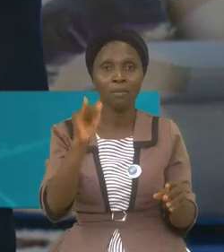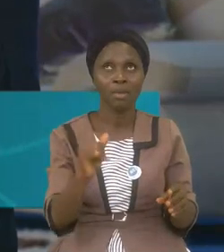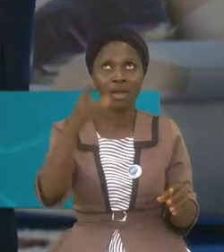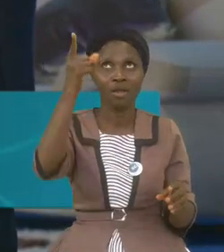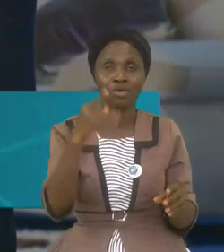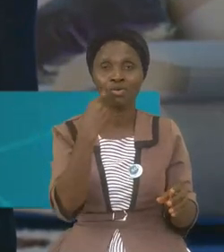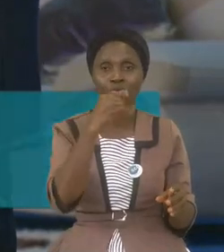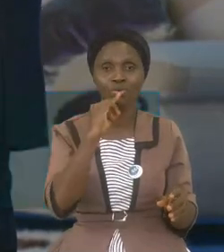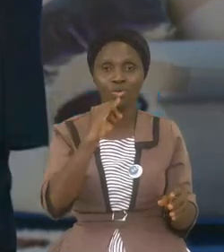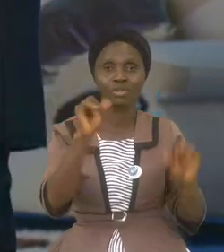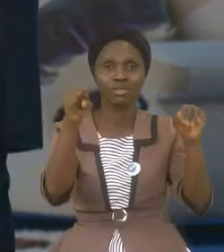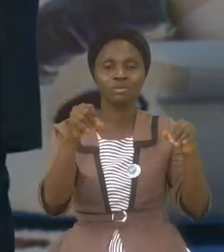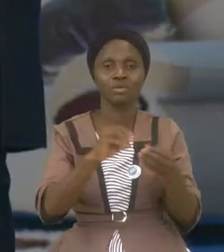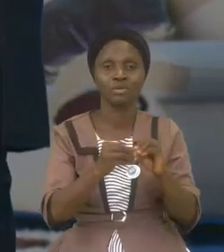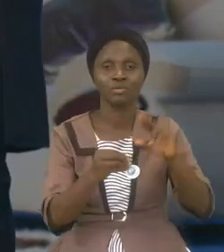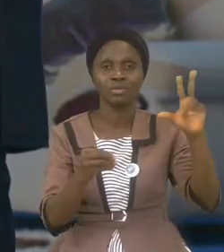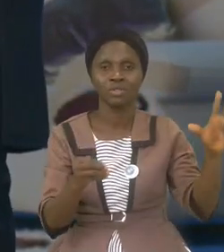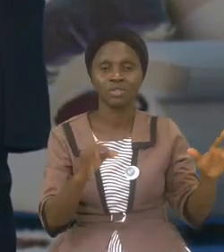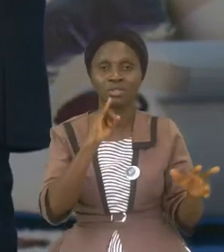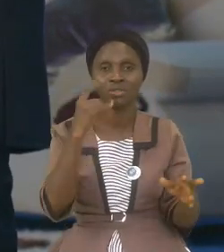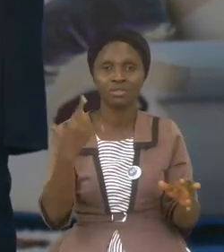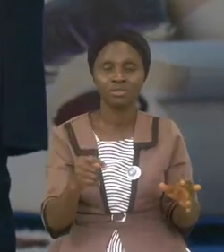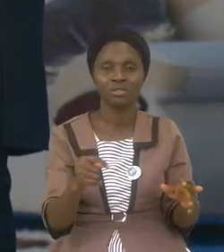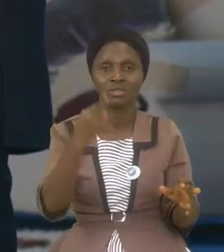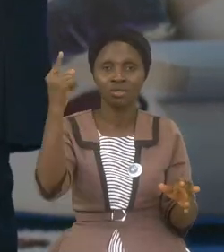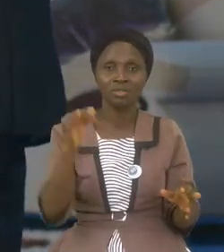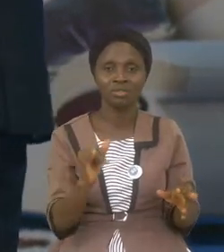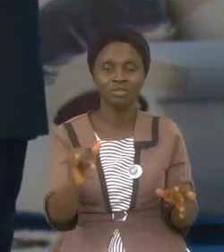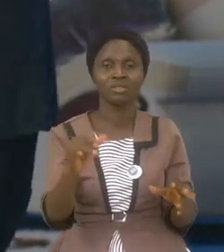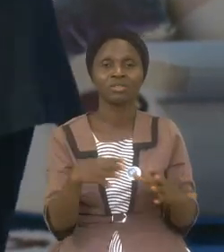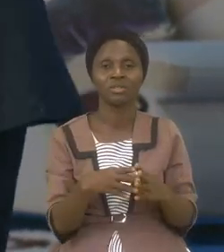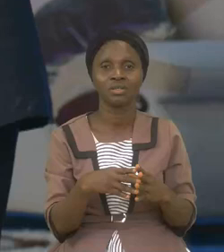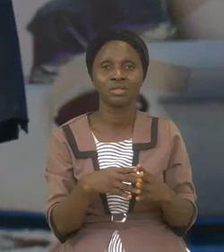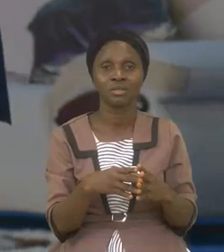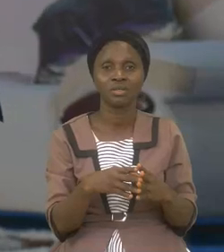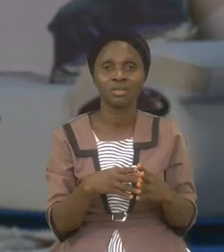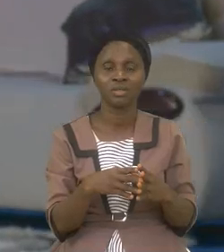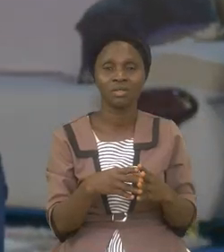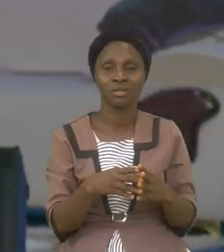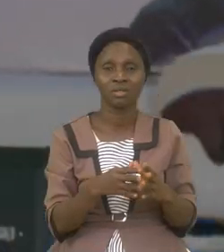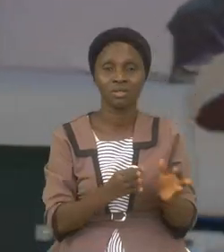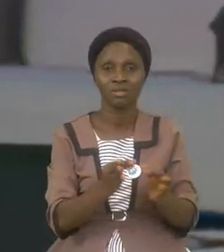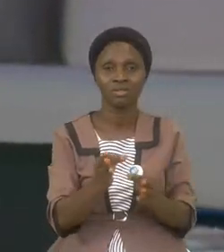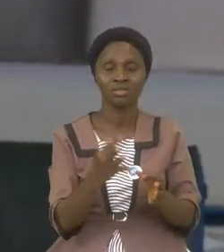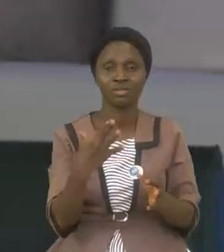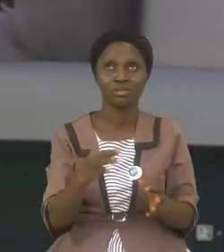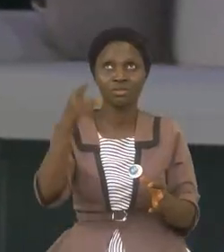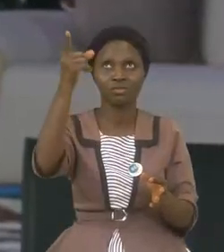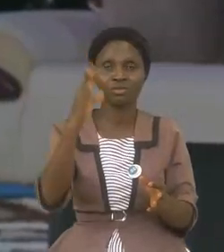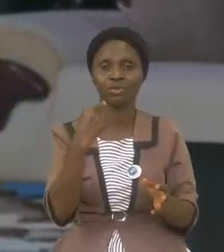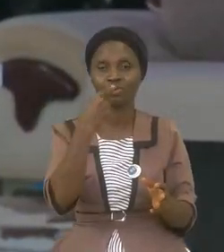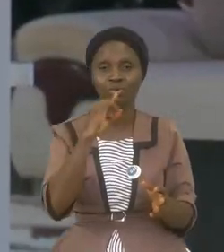la délivrance durable du Dieu qui est capable. Trois, la